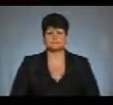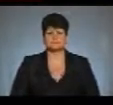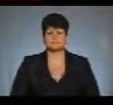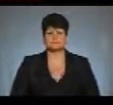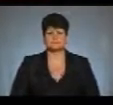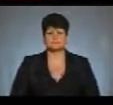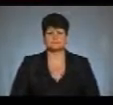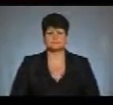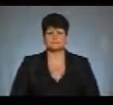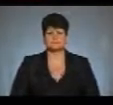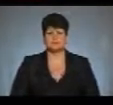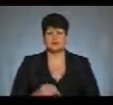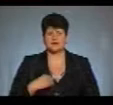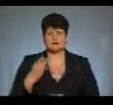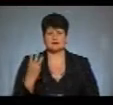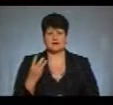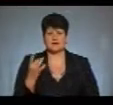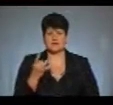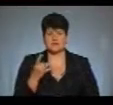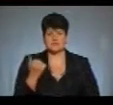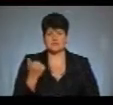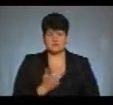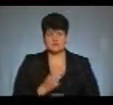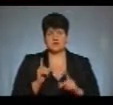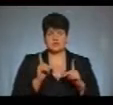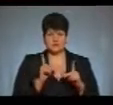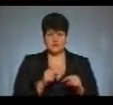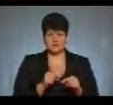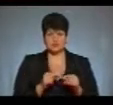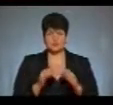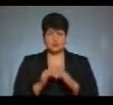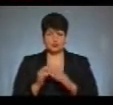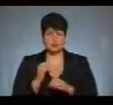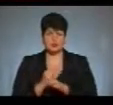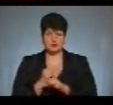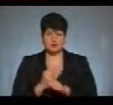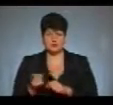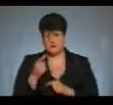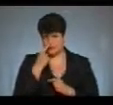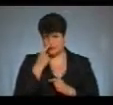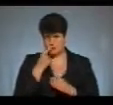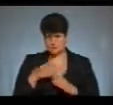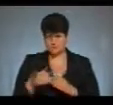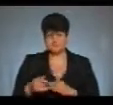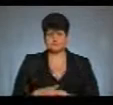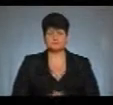Я 3 рази в тиждень їжджу на велосипеді з дому і на роботу, тому що мені тут близько.